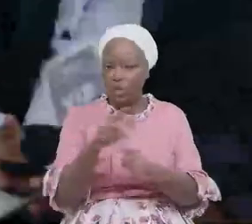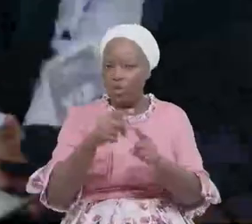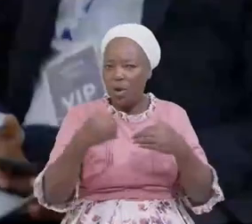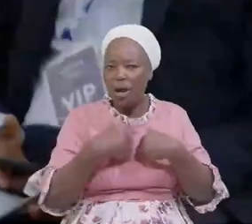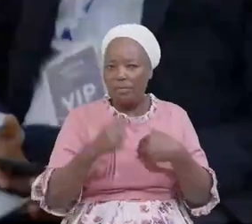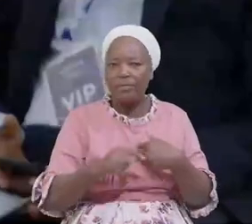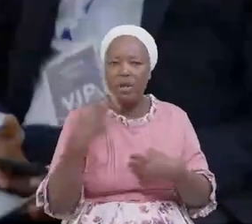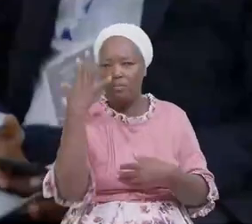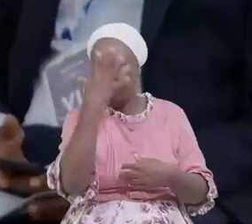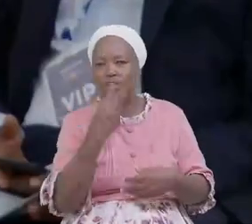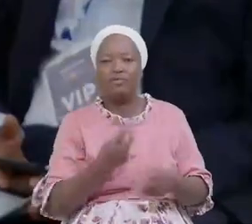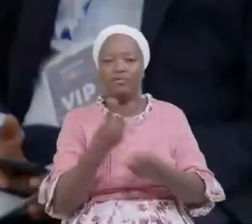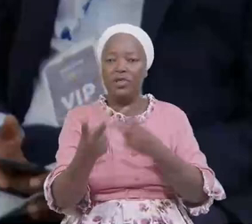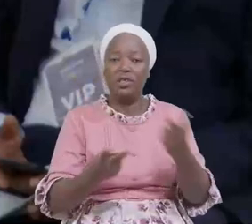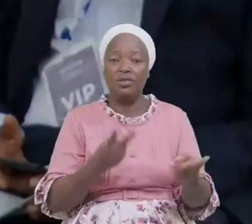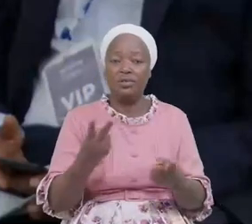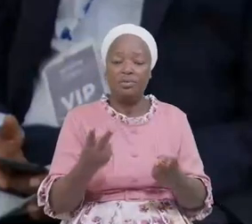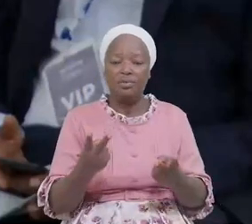Quand vous avez une visitation glorieuse,